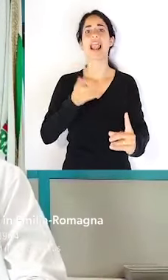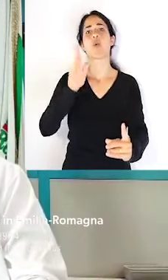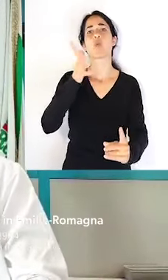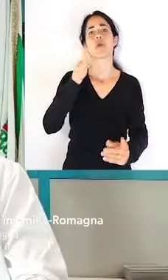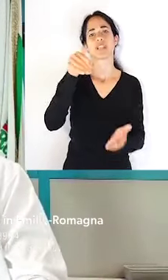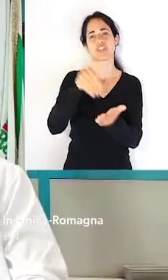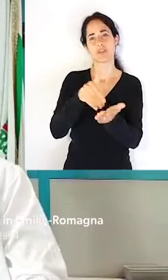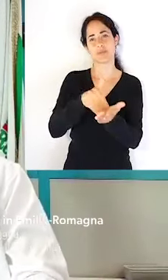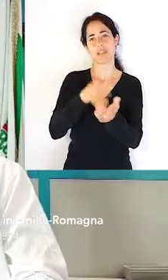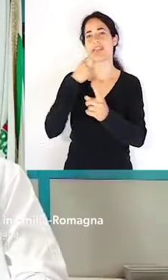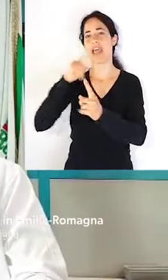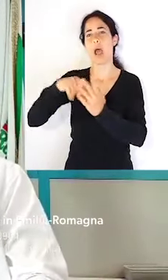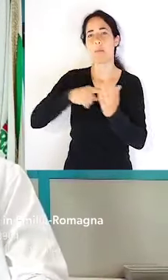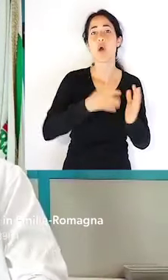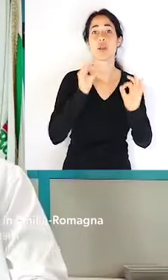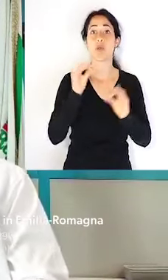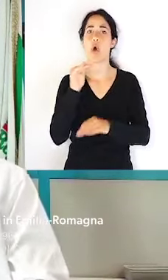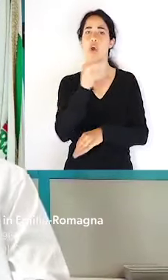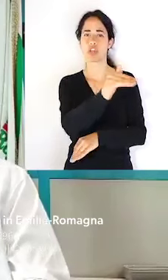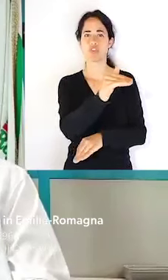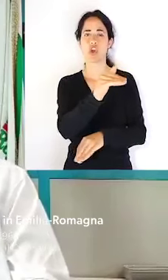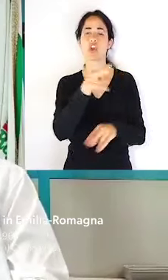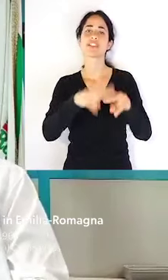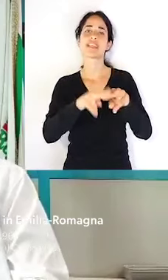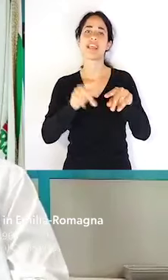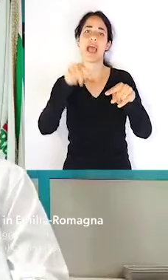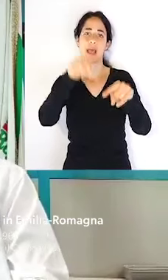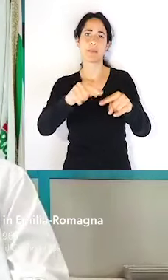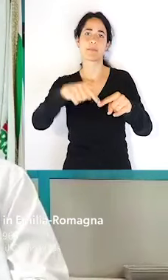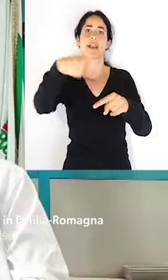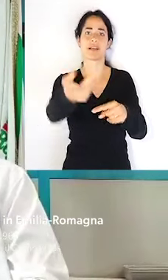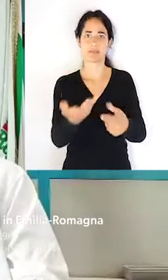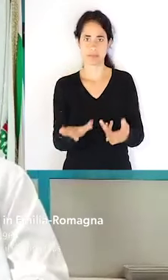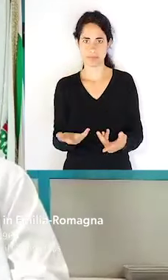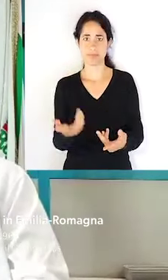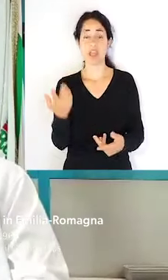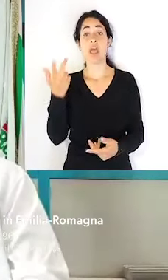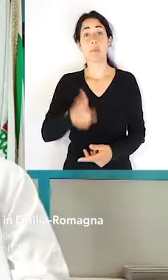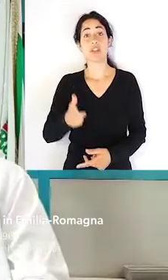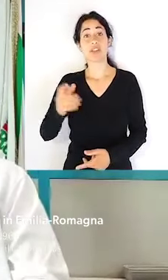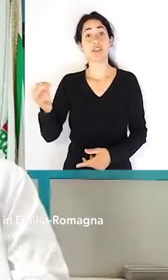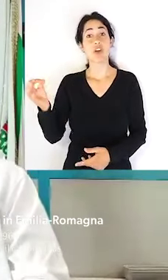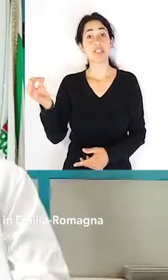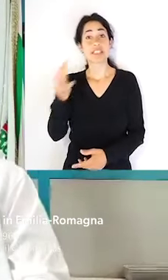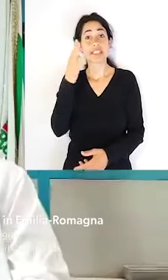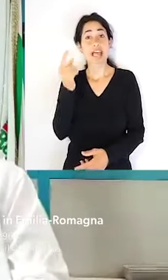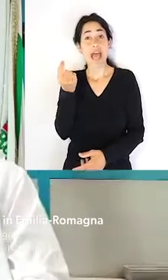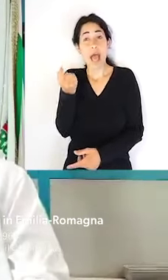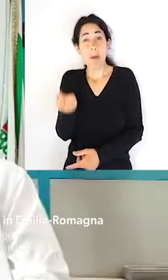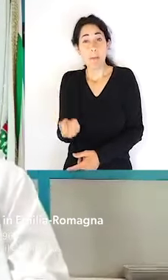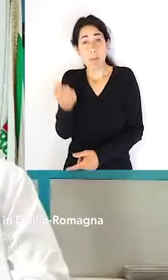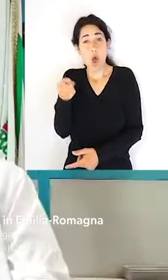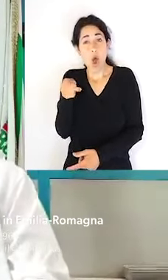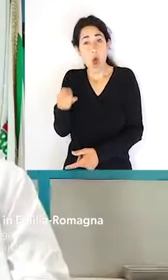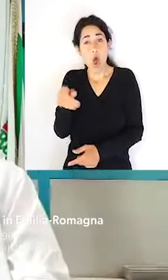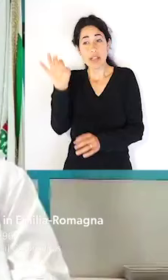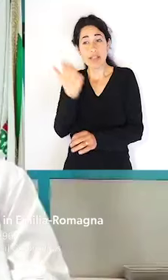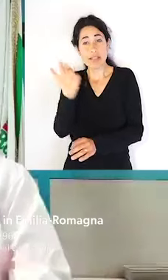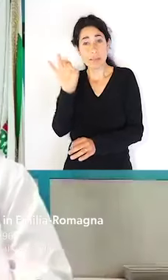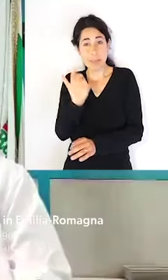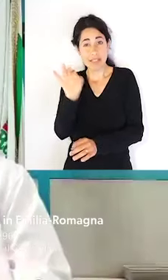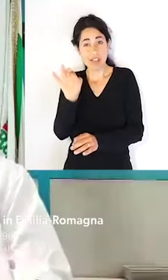di settembre, perché qualora fosse mai che avesse anche un pochino il